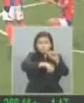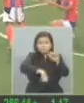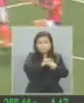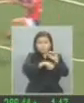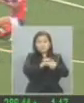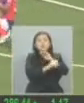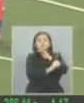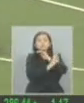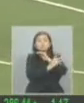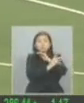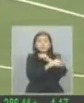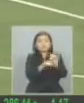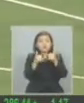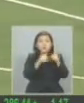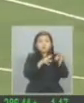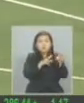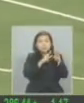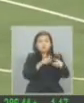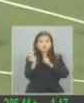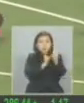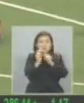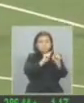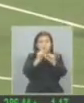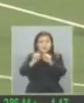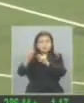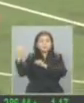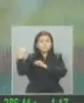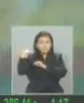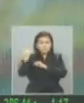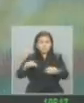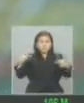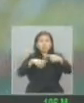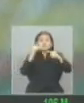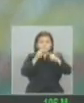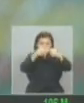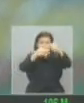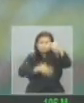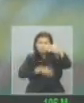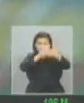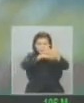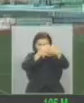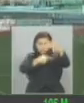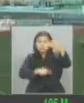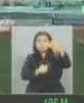ขึ้นค่ะเพื่อเป้าหมายไม่ตกชั้นของทีมฤดูกาลนี้หลังจากที่อยู่อันดับสุดท้ายของตารางค่ะ